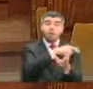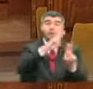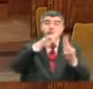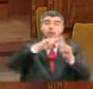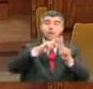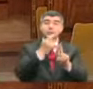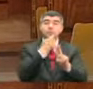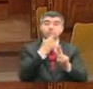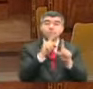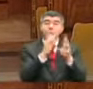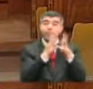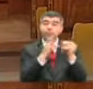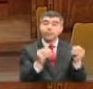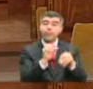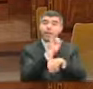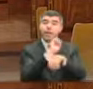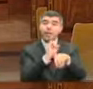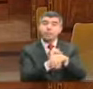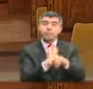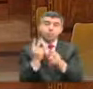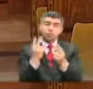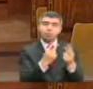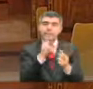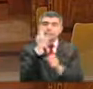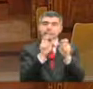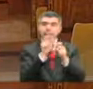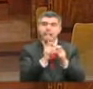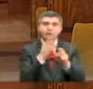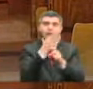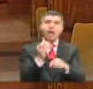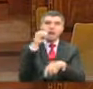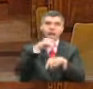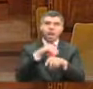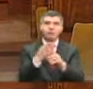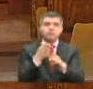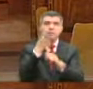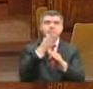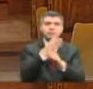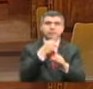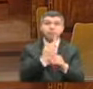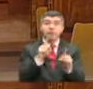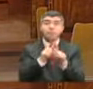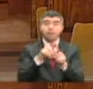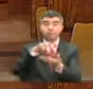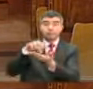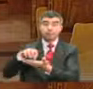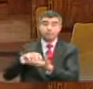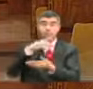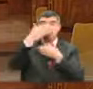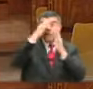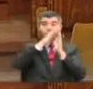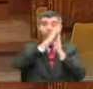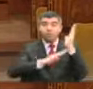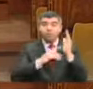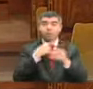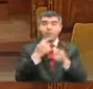ديال الكنوبس بدا تينفد والناس تيجيو وما تلقاوش الأدوية وتضطروا يرجعوا، بينما في الصيدليات في الأقاليم ما موجوداش هاد الأدوية في هذه